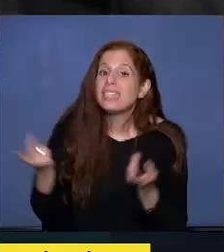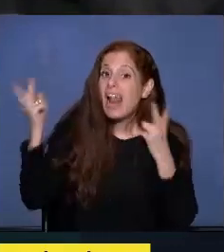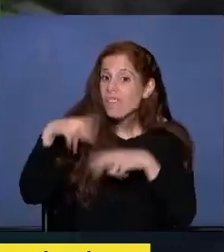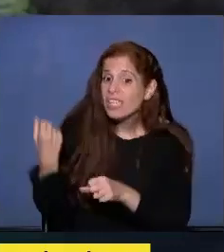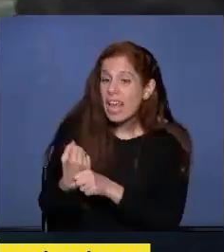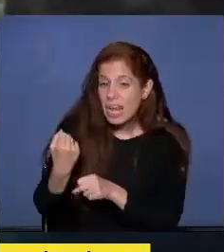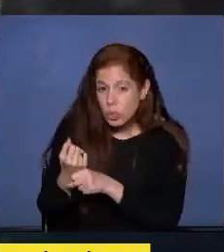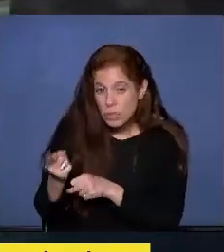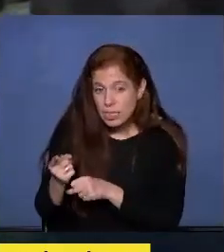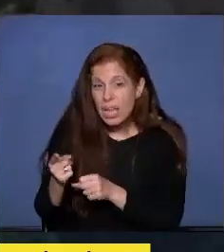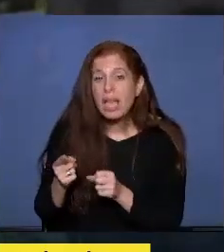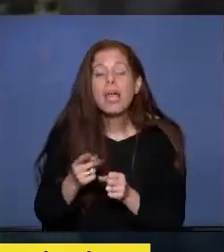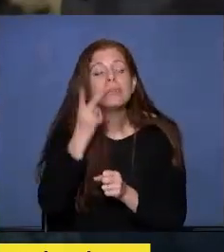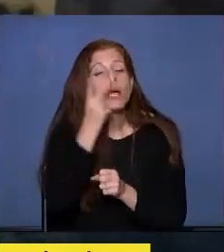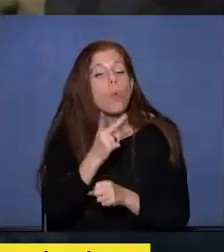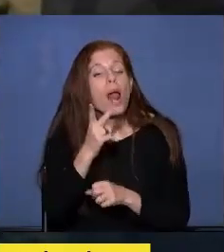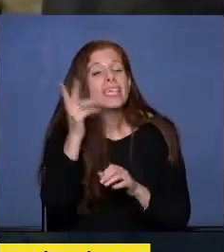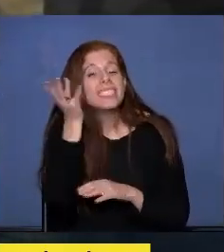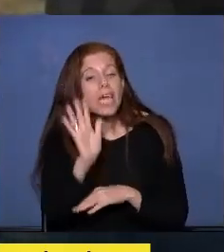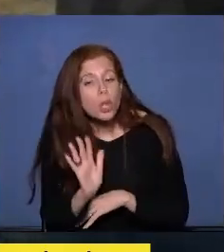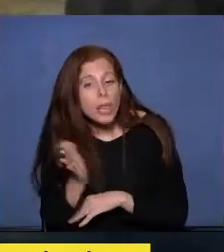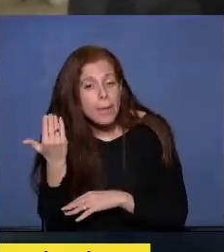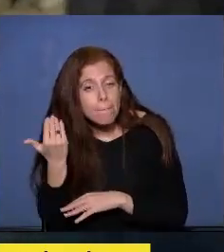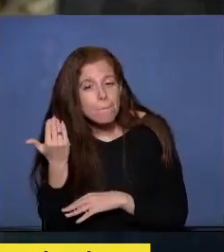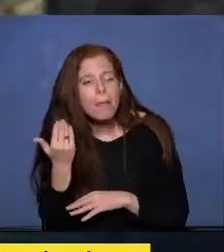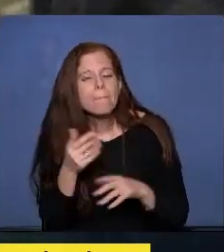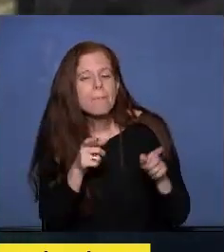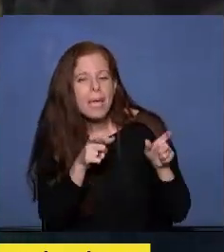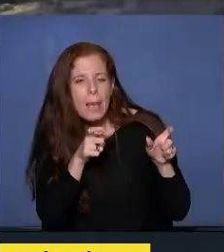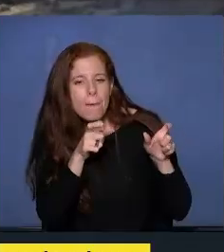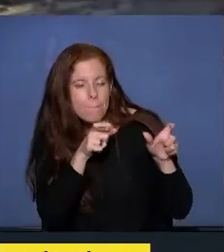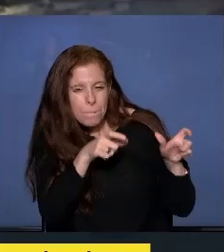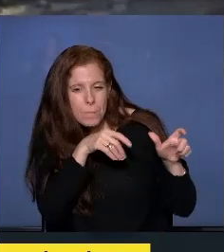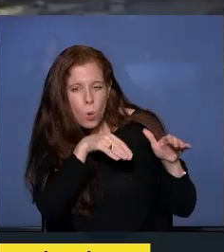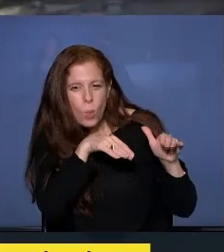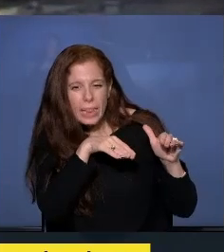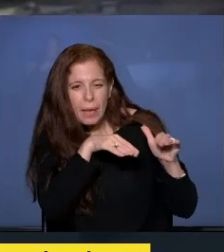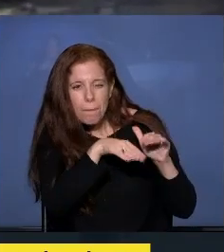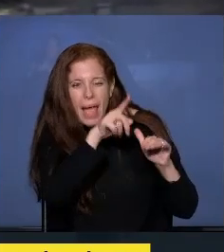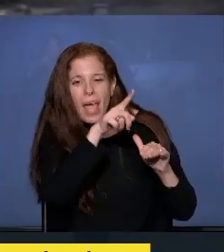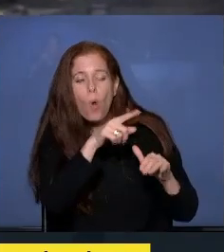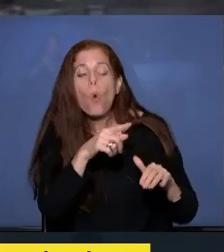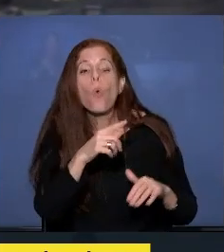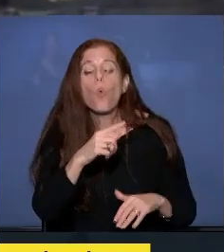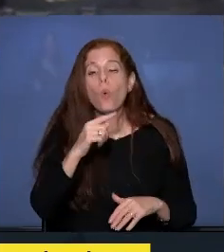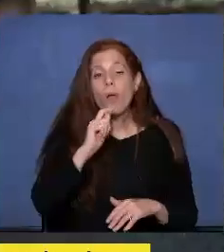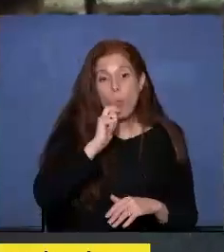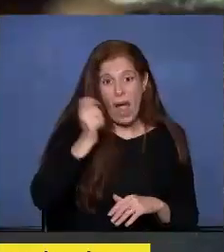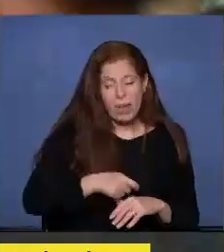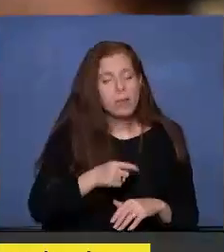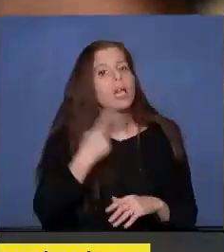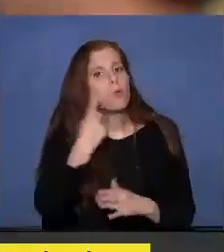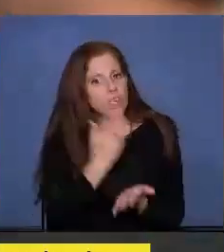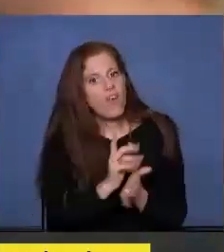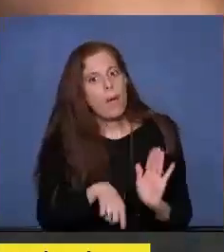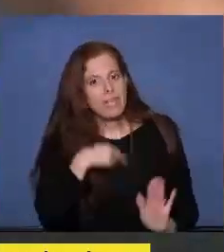הלכו והסתכלו על סרטונים ממיגונים באוקראינה, כי האיום הזה קיים כבר הרבה זמן.